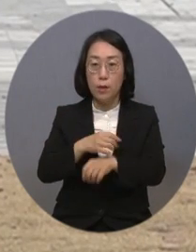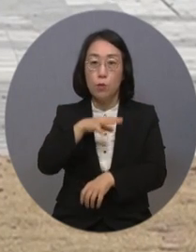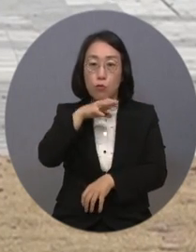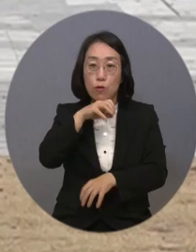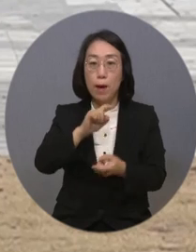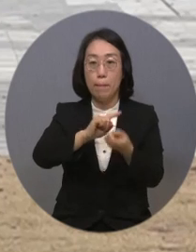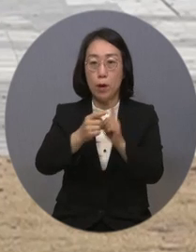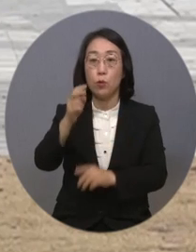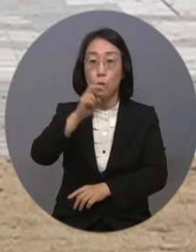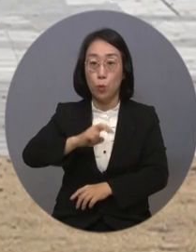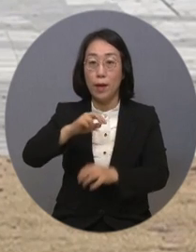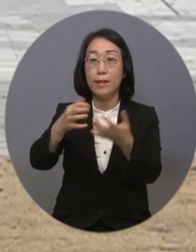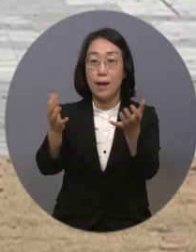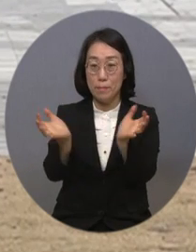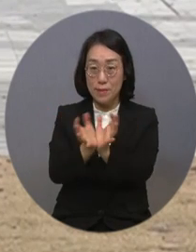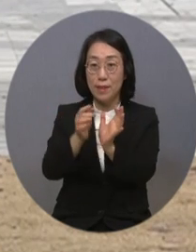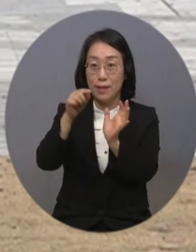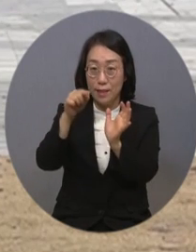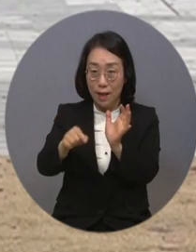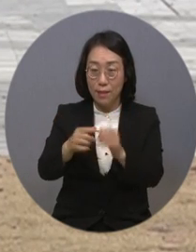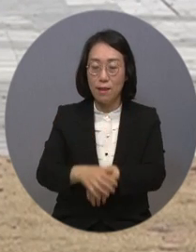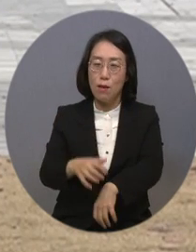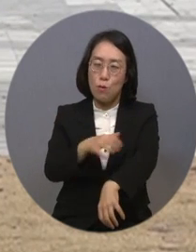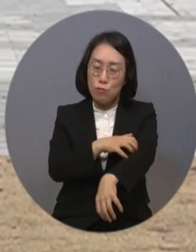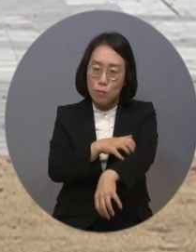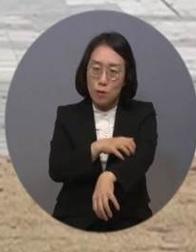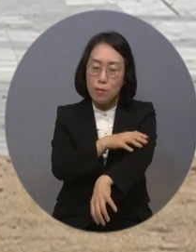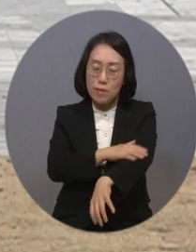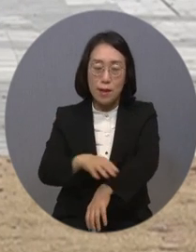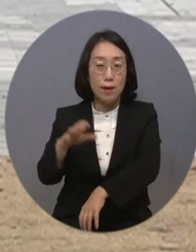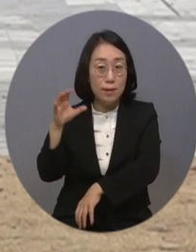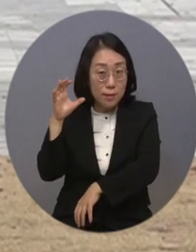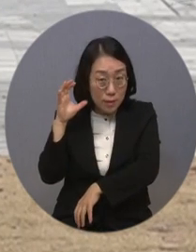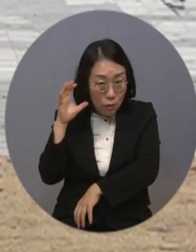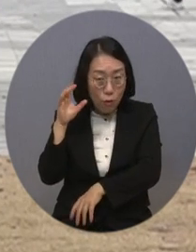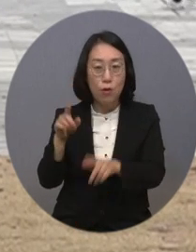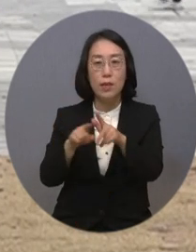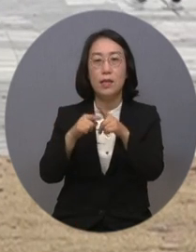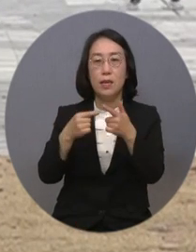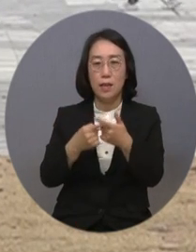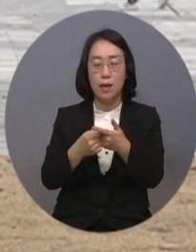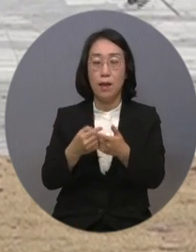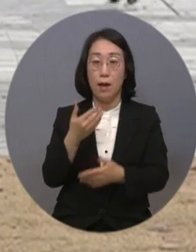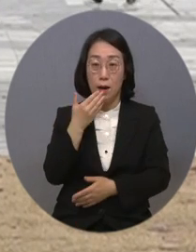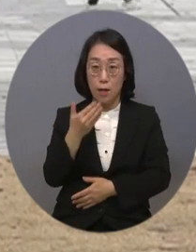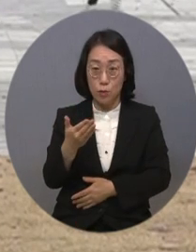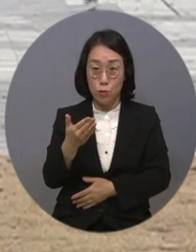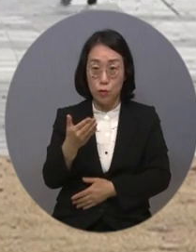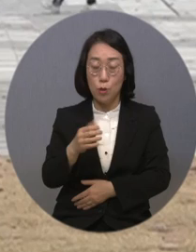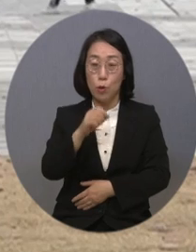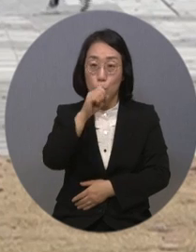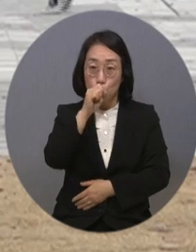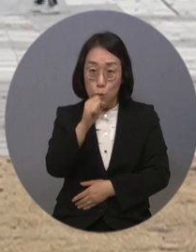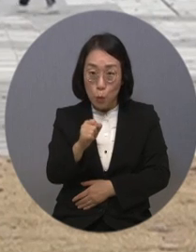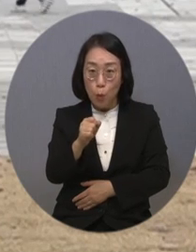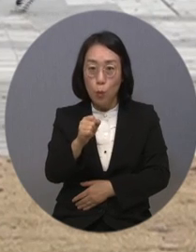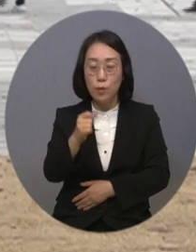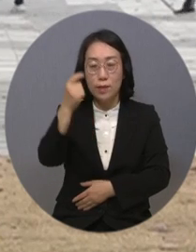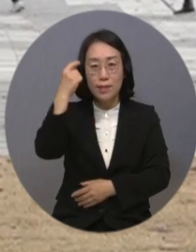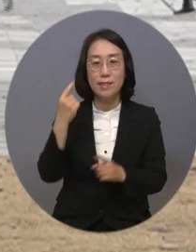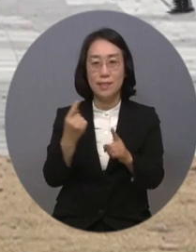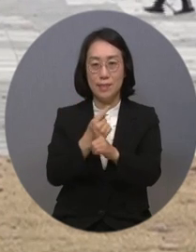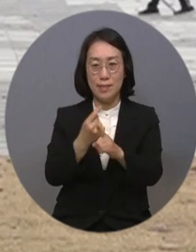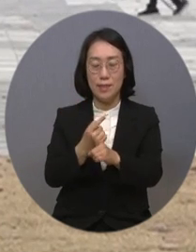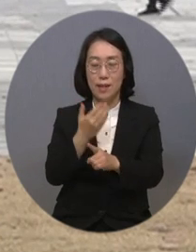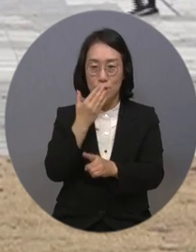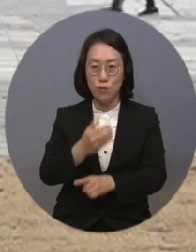합창단. 노래를 통해 그들의 불편함을 좀 더 쉽게 이해할 수 있는 획기적인 장애인식 개선의 통로가